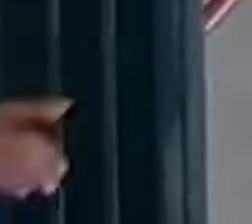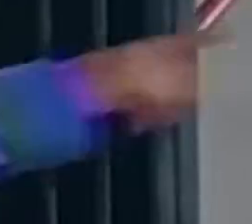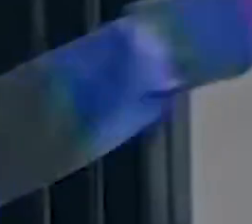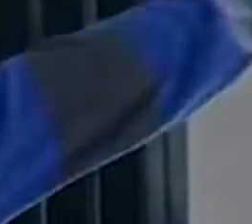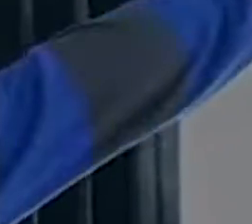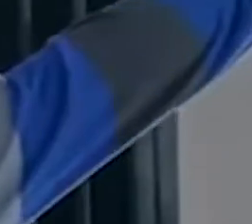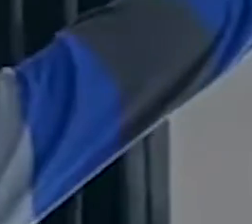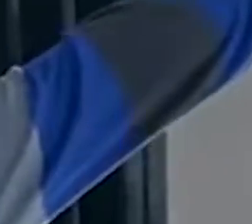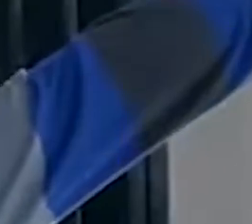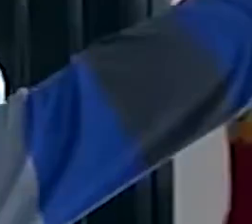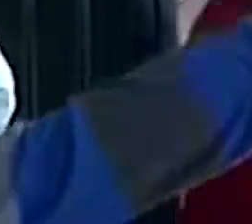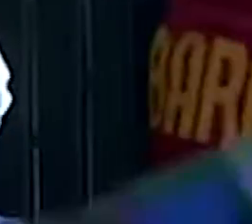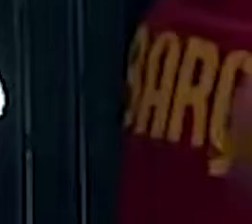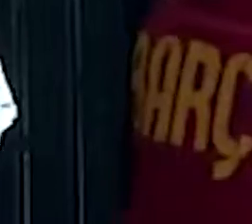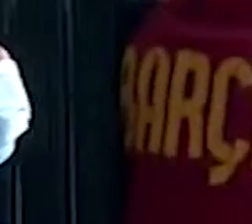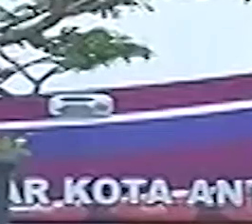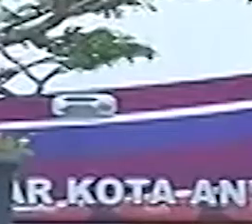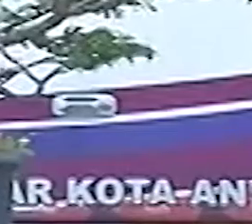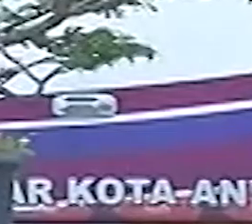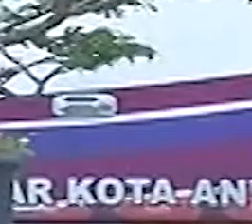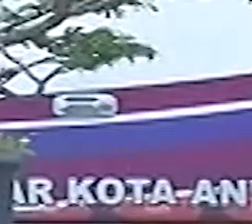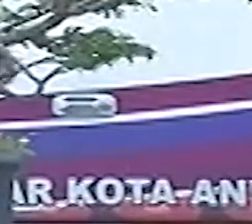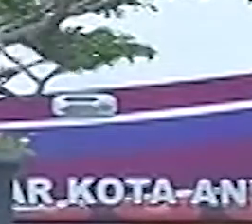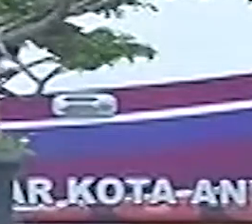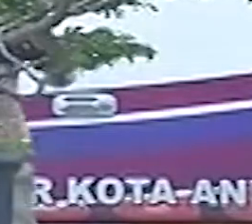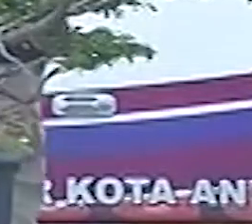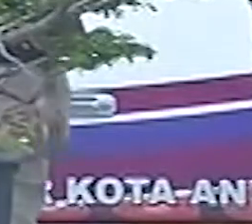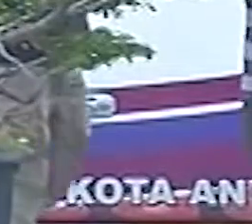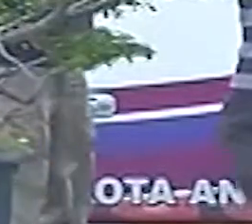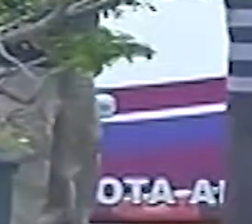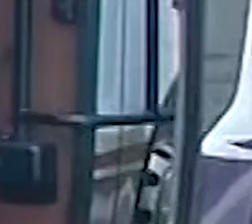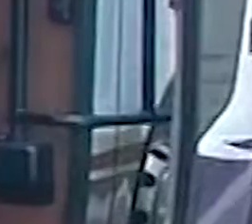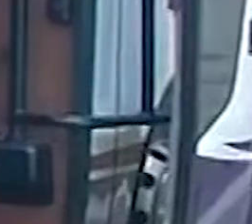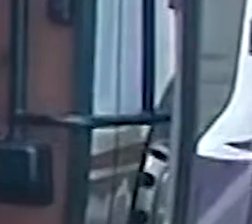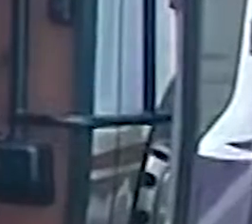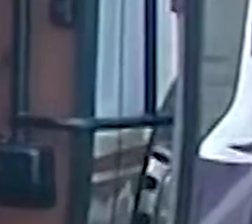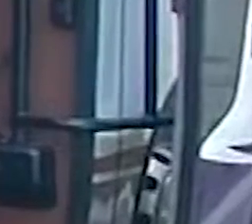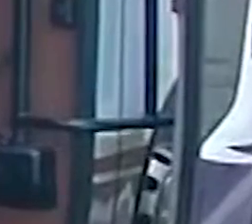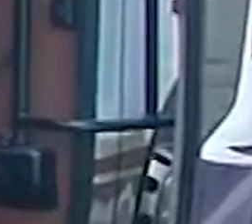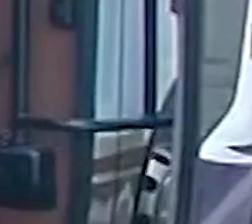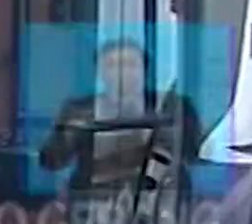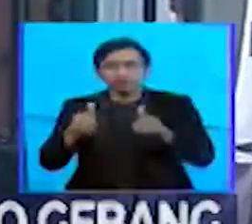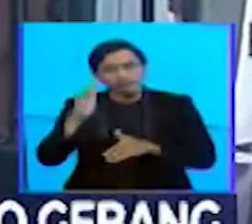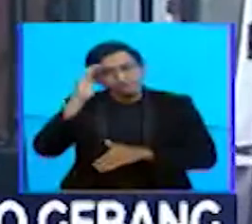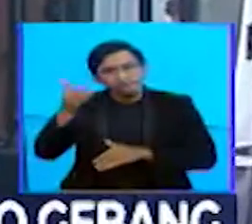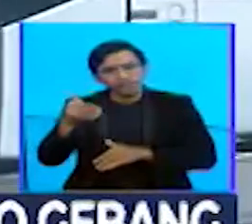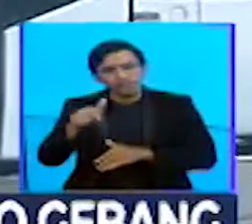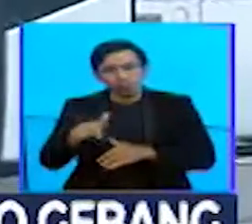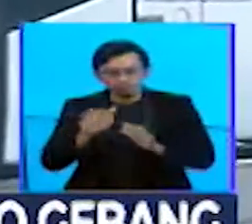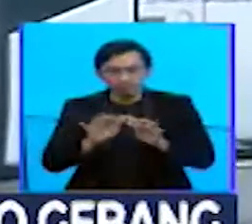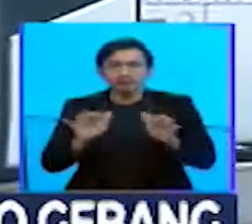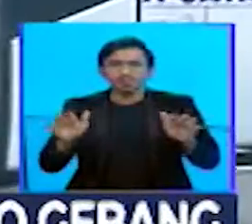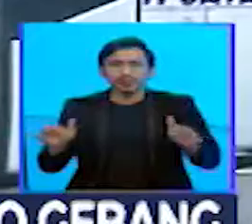sendiri sudah ada sedikitnya sejak kemarin ini 177 bus yang sudah diberangkatkan ke berbagai destinasi dengan total penumpang